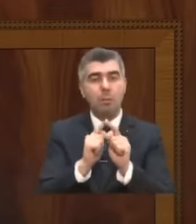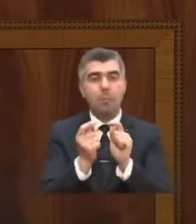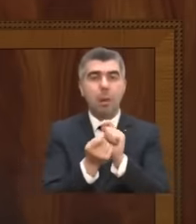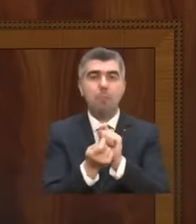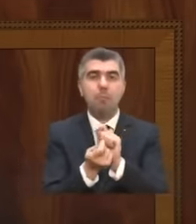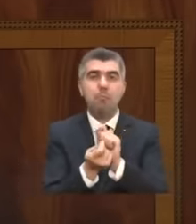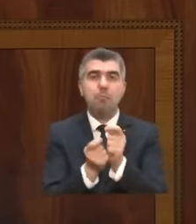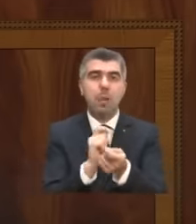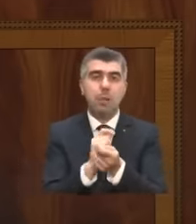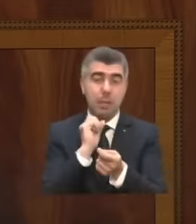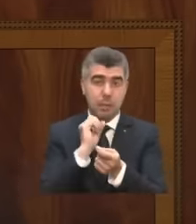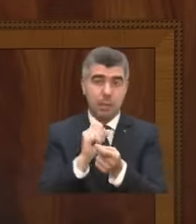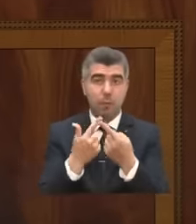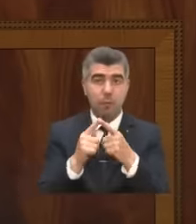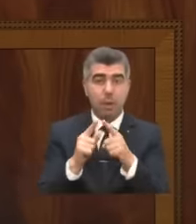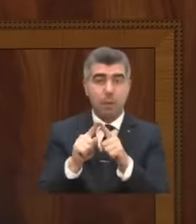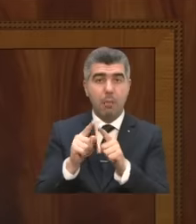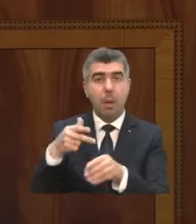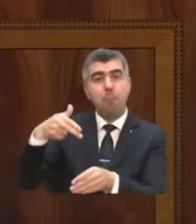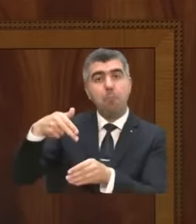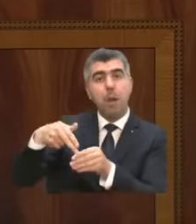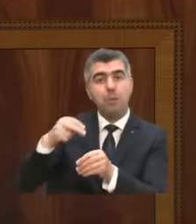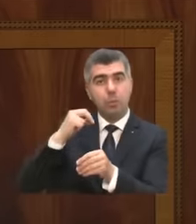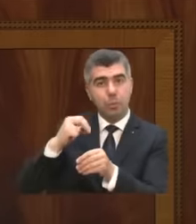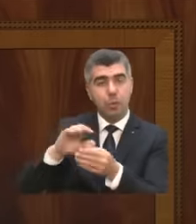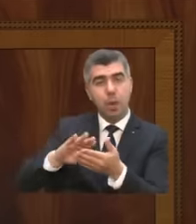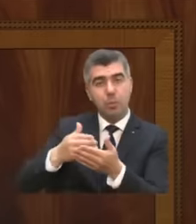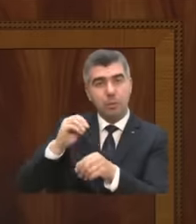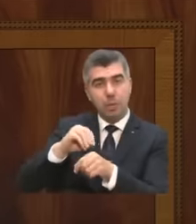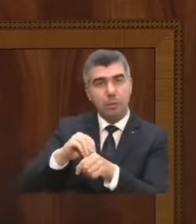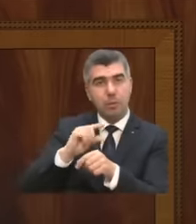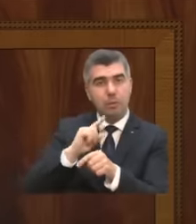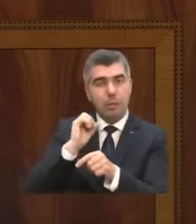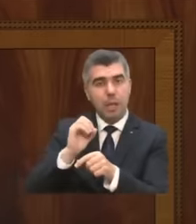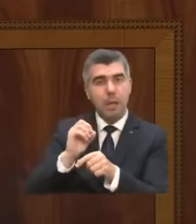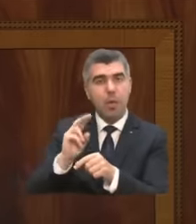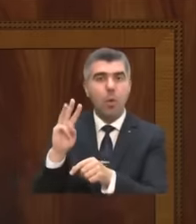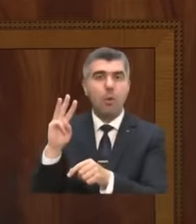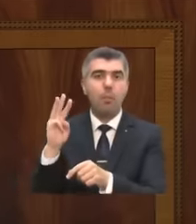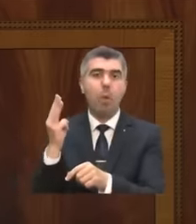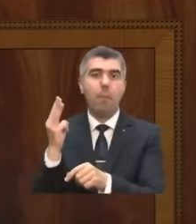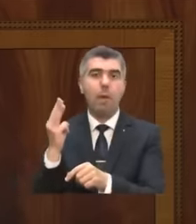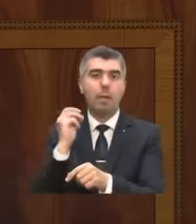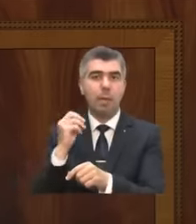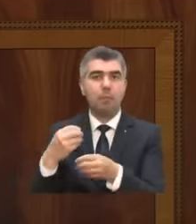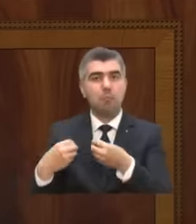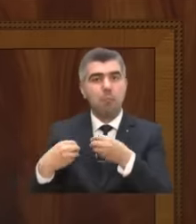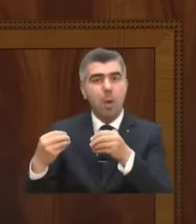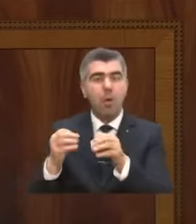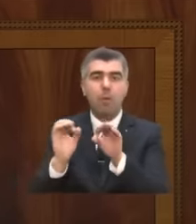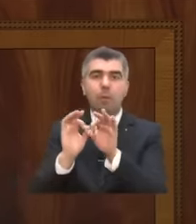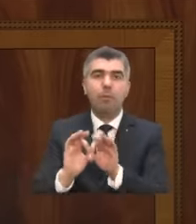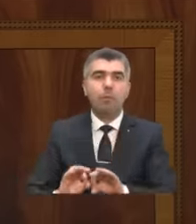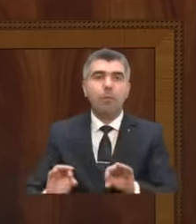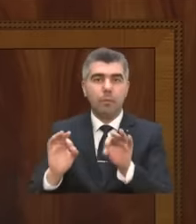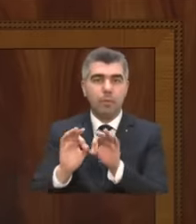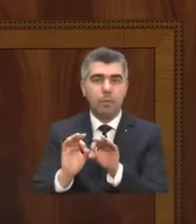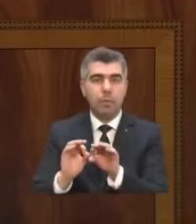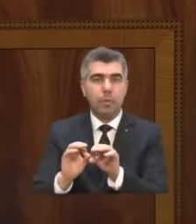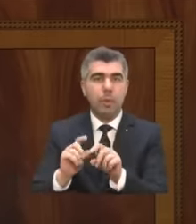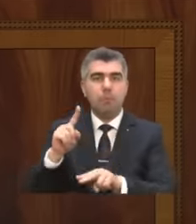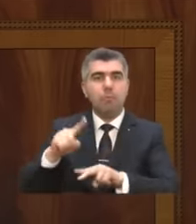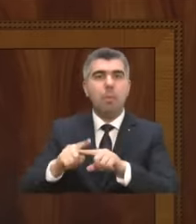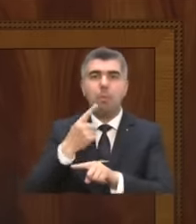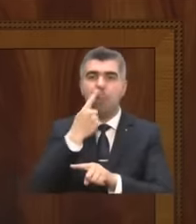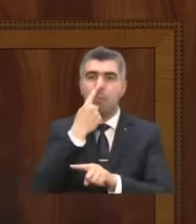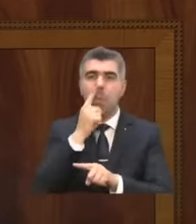المتعلقان بتنظيم اسعار المحروقات وقانون يتعلق بتفويت اصول شركه الاسامير، وتم رفض الحكومه لمقترحي القانون